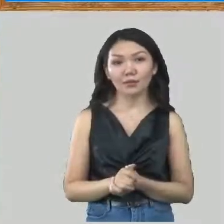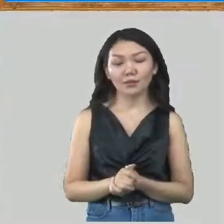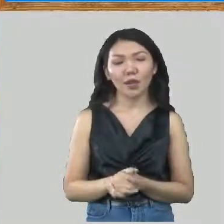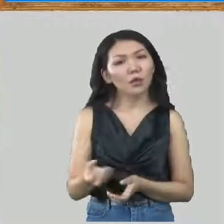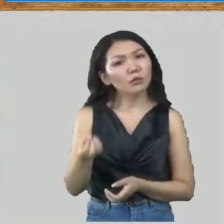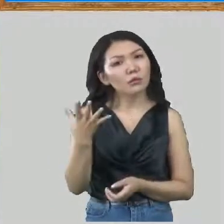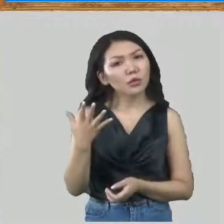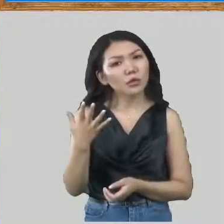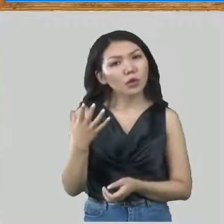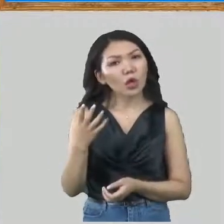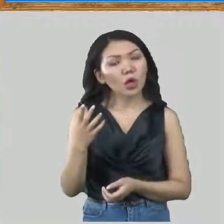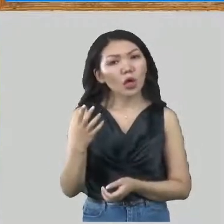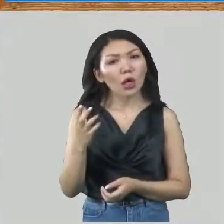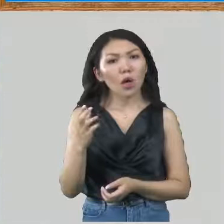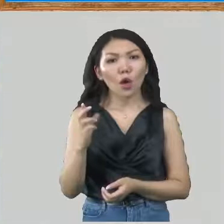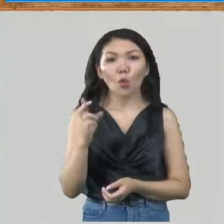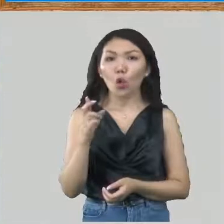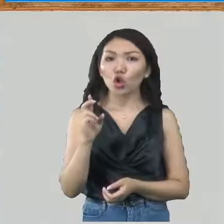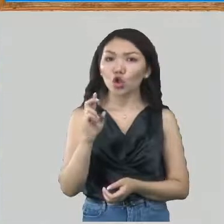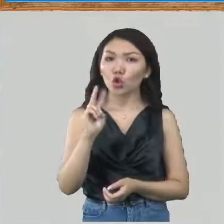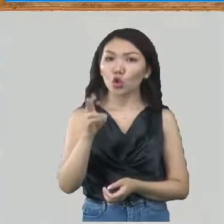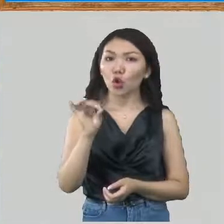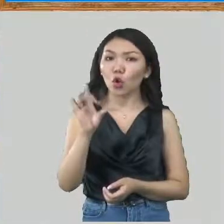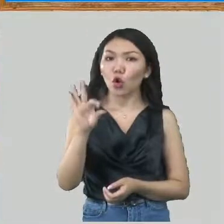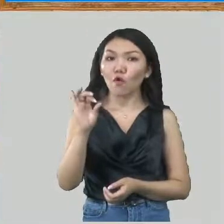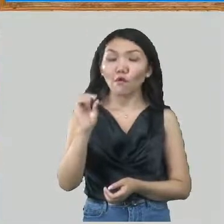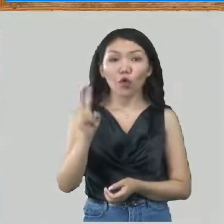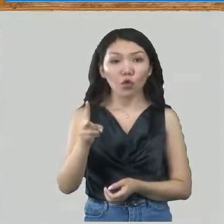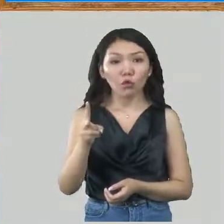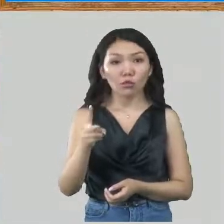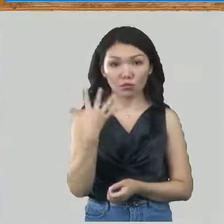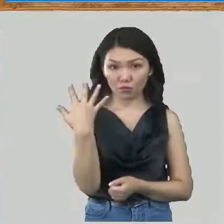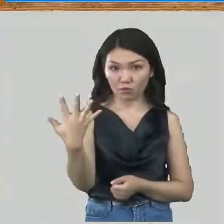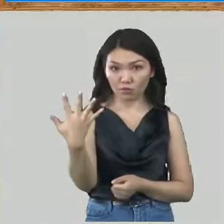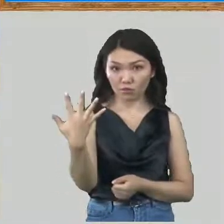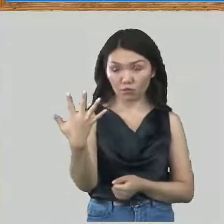А сколько божьих коровок над цветами? 5.